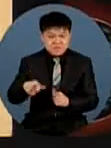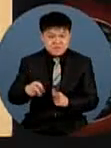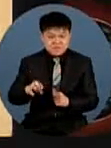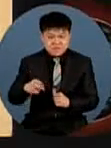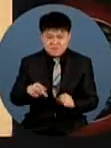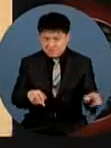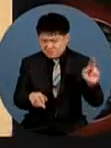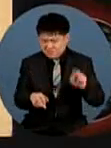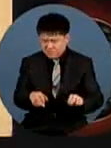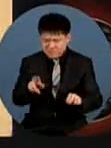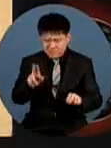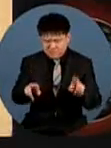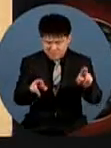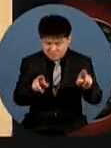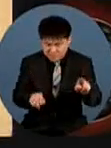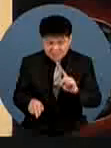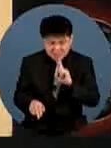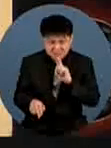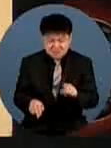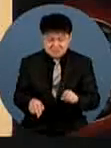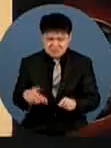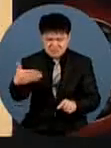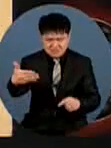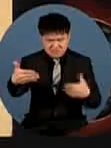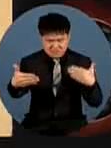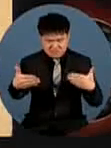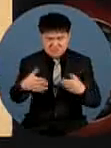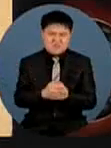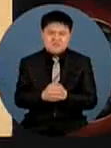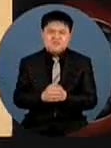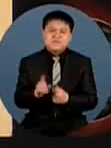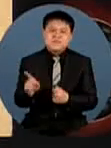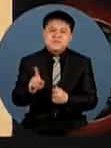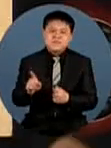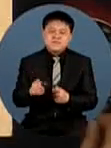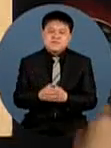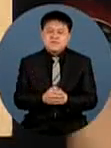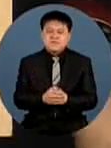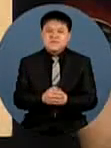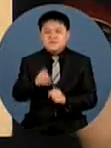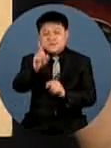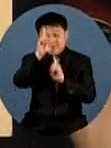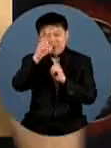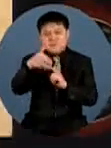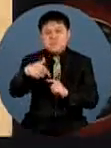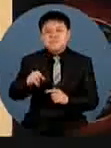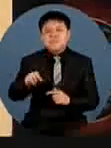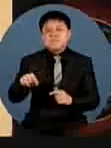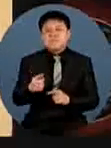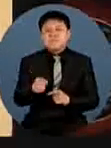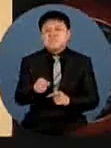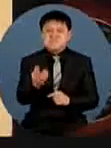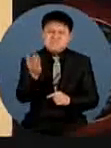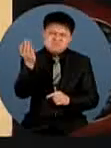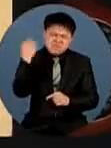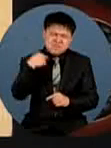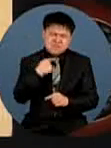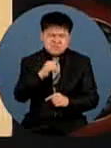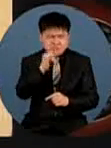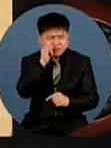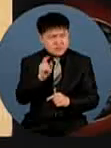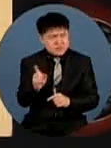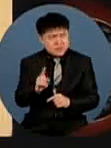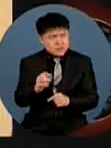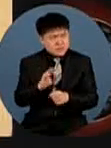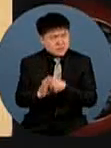네. 최철한 구단 등이 송아지 삼창수라고 하는데 이미 이창호 구단만 해도 그런 시절이 있었는데 언제